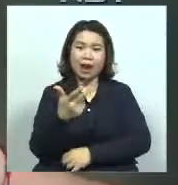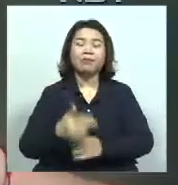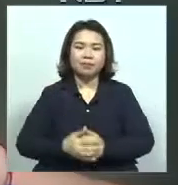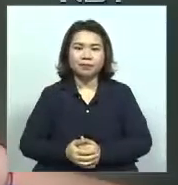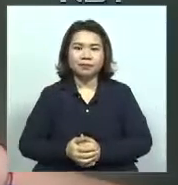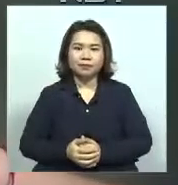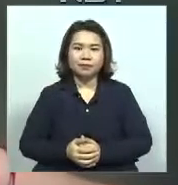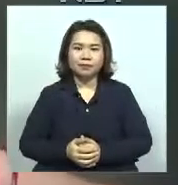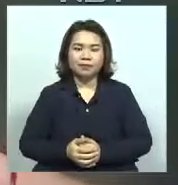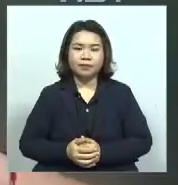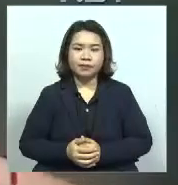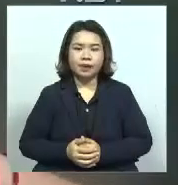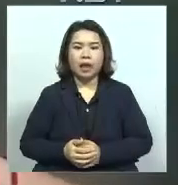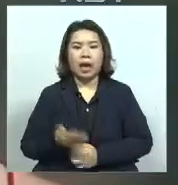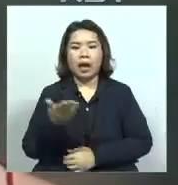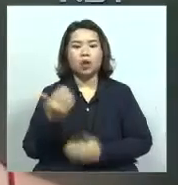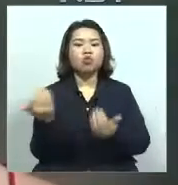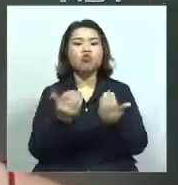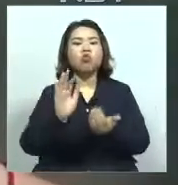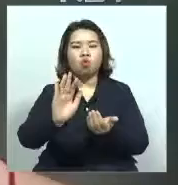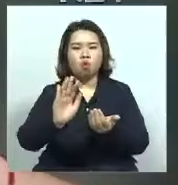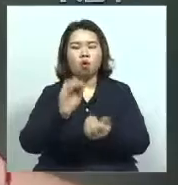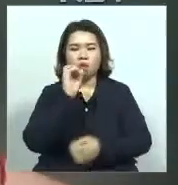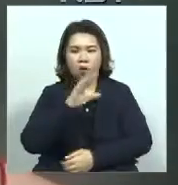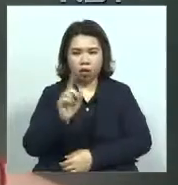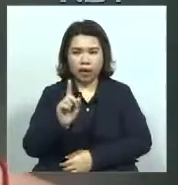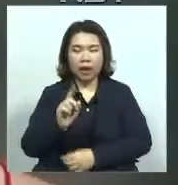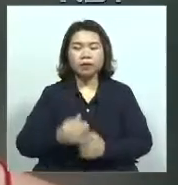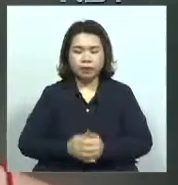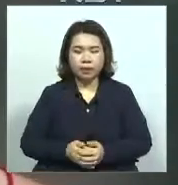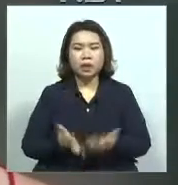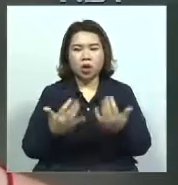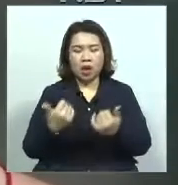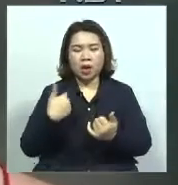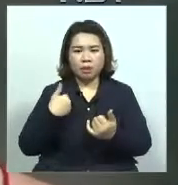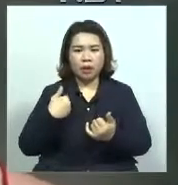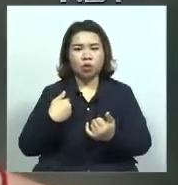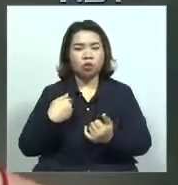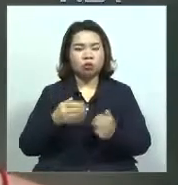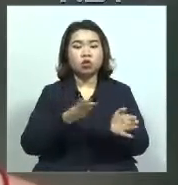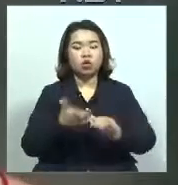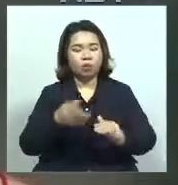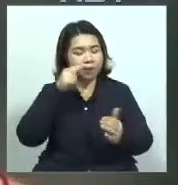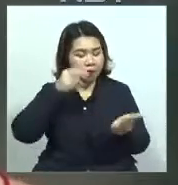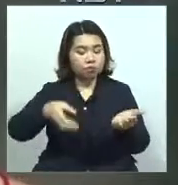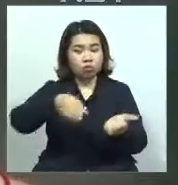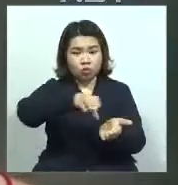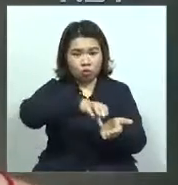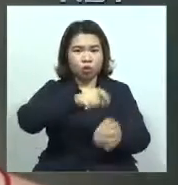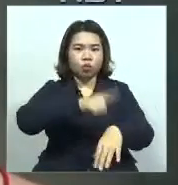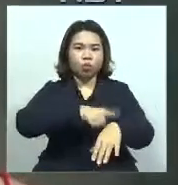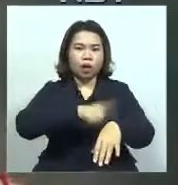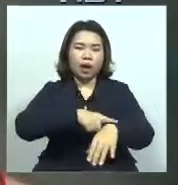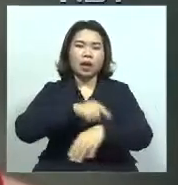านมานายสนธยาคุณปลื้มบุตรชายคนโตก็เปิดเผยนะคะว่าจะมีพิธีรดน้ำศพในเวล